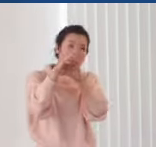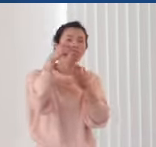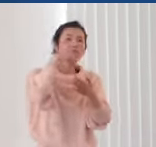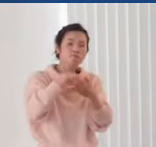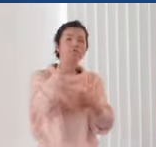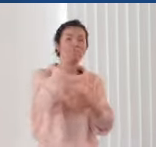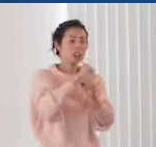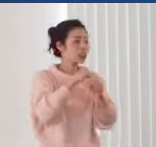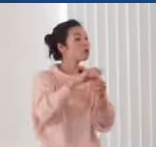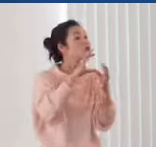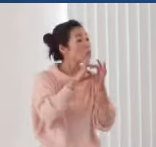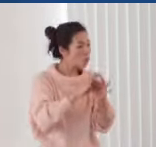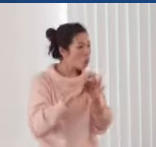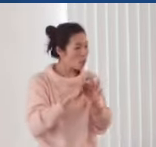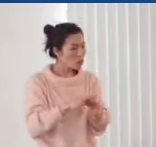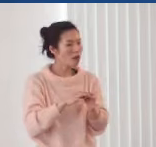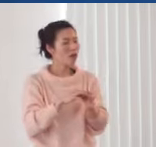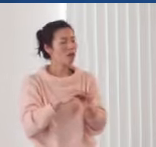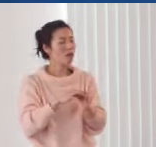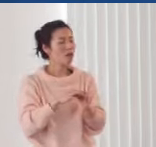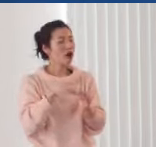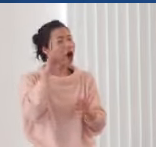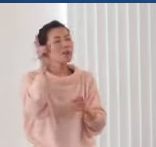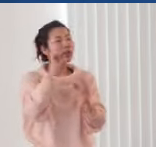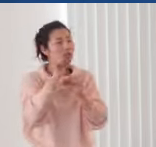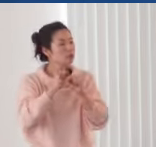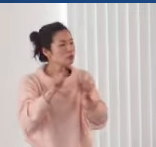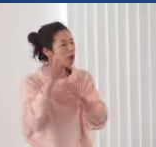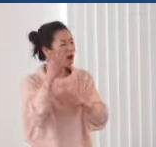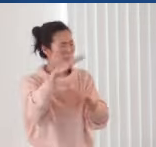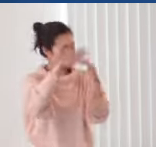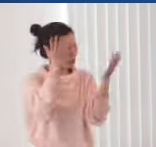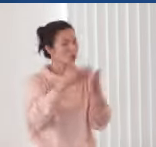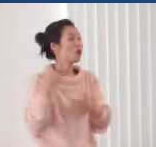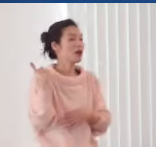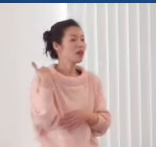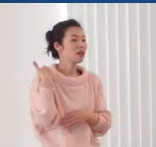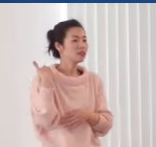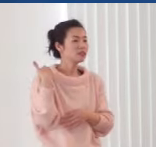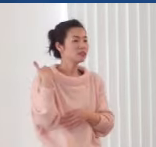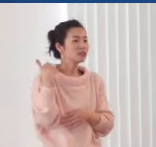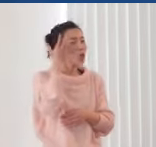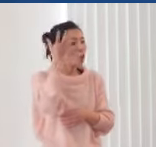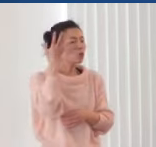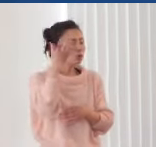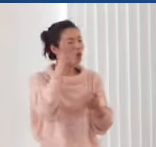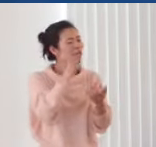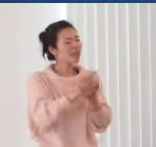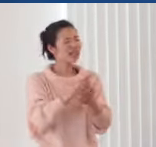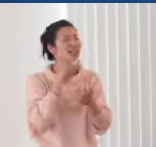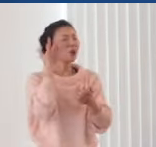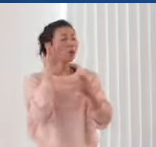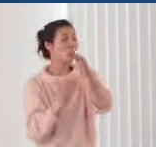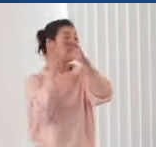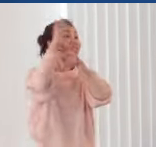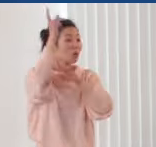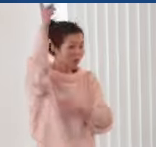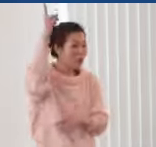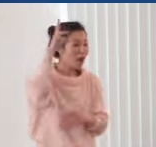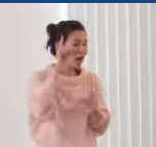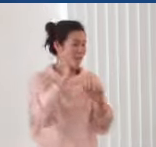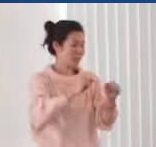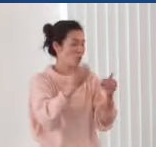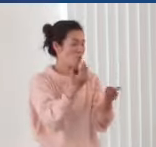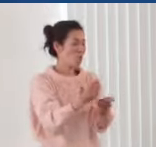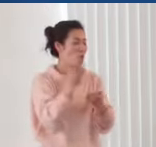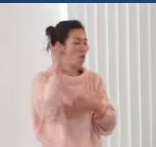で私たちは、ああしようかこうしようか、これを始めようかこれを終わらせようか、こういろんなことを